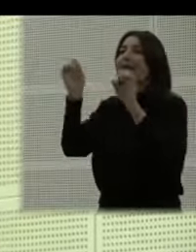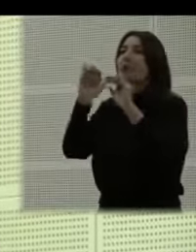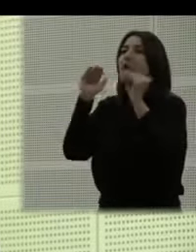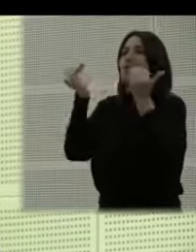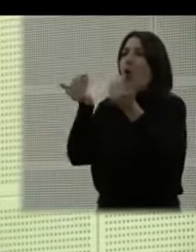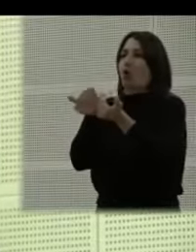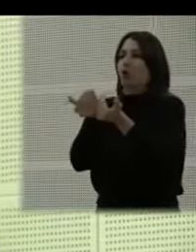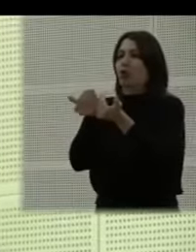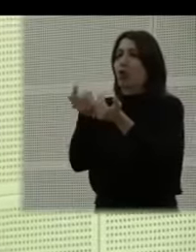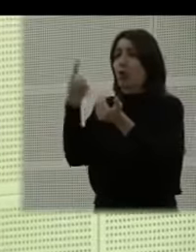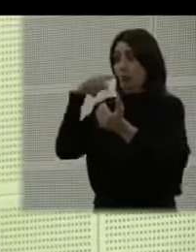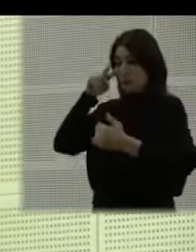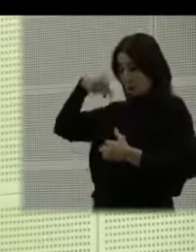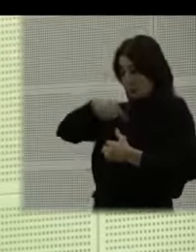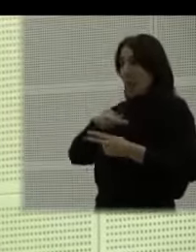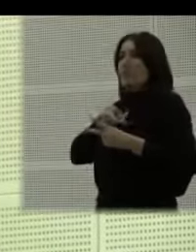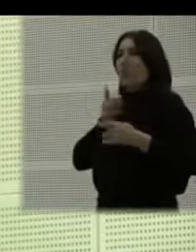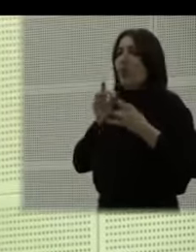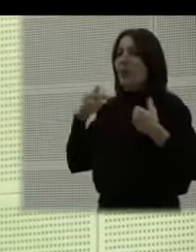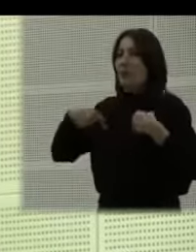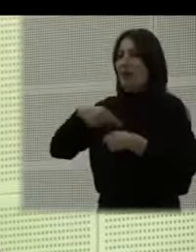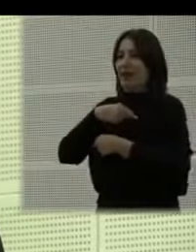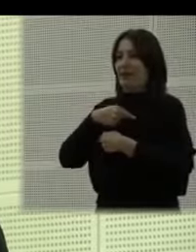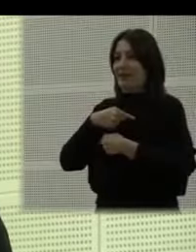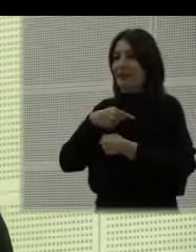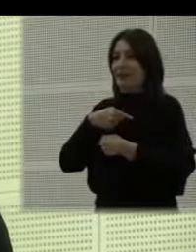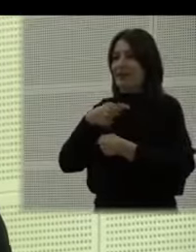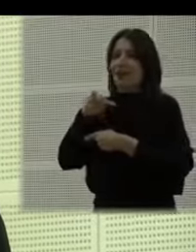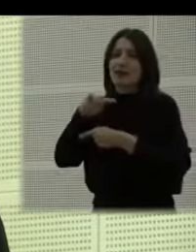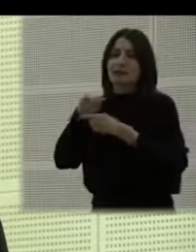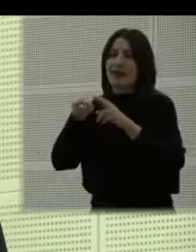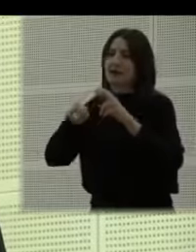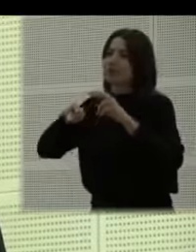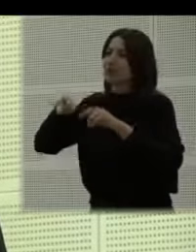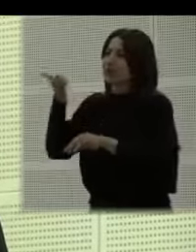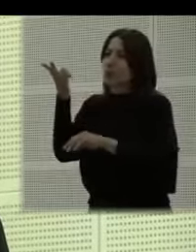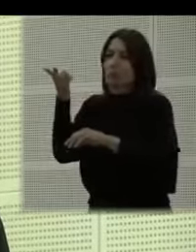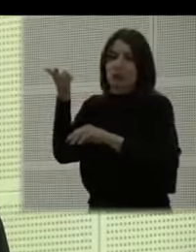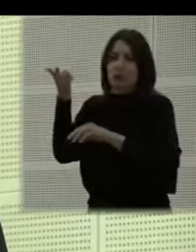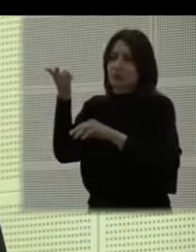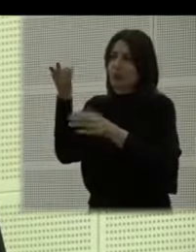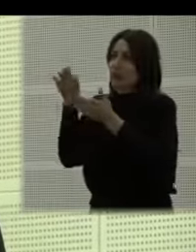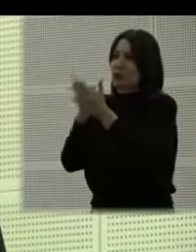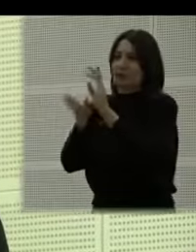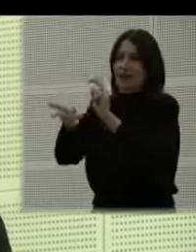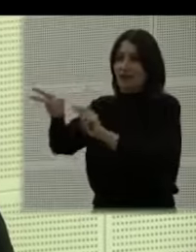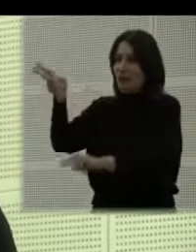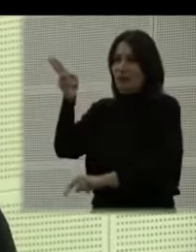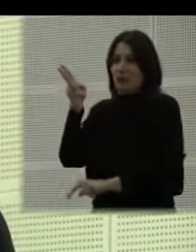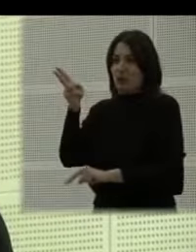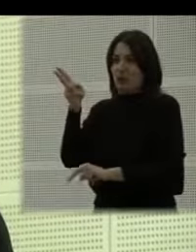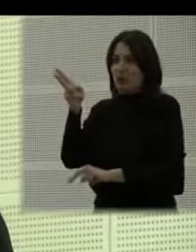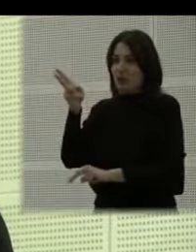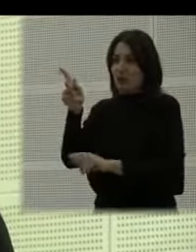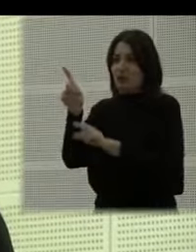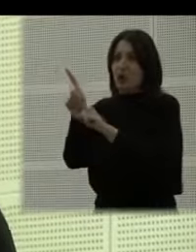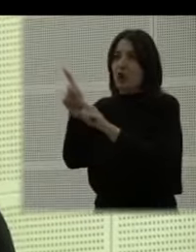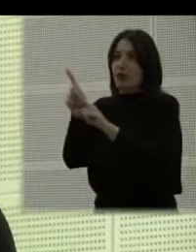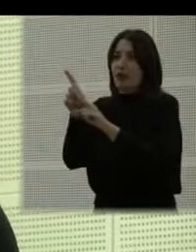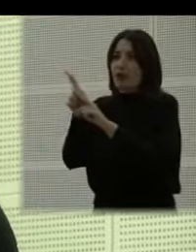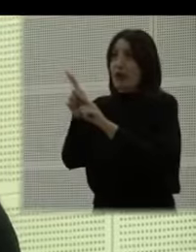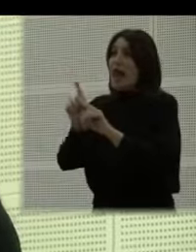renderci più liberi noi. E non c'è cosa che abbia un prezzo come